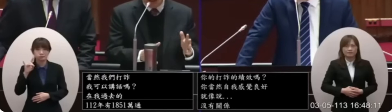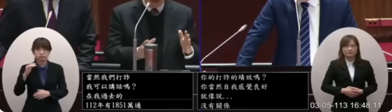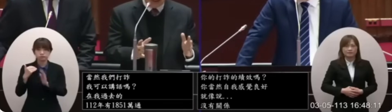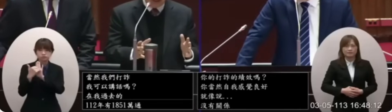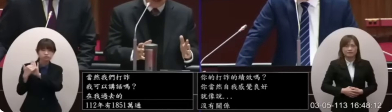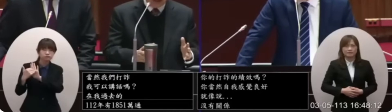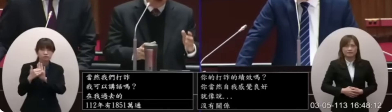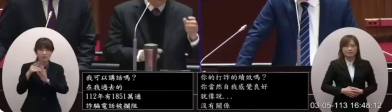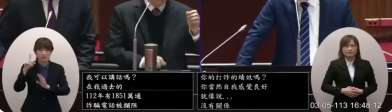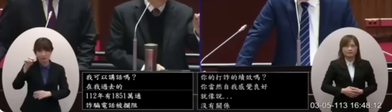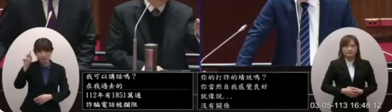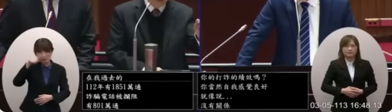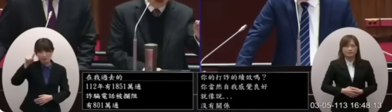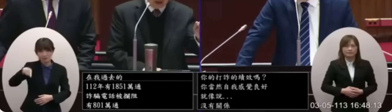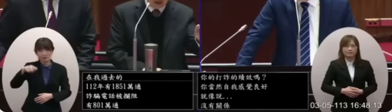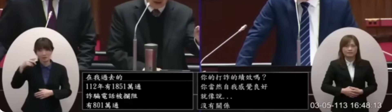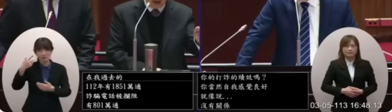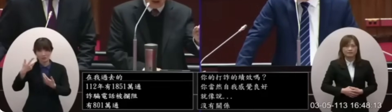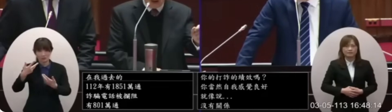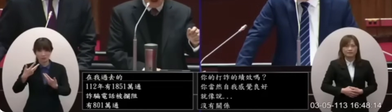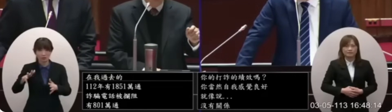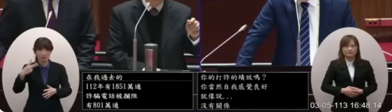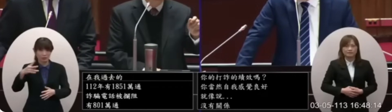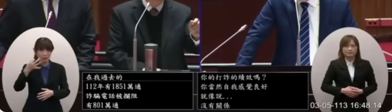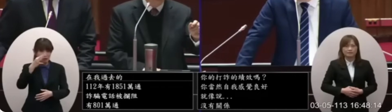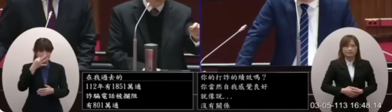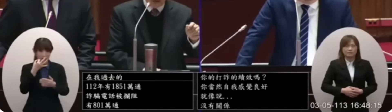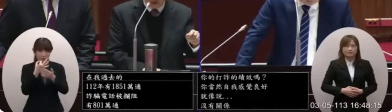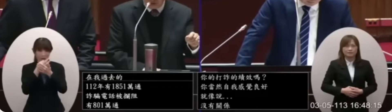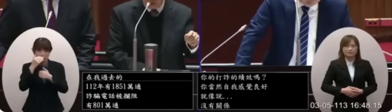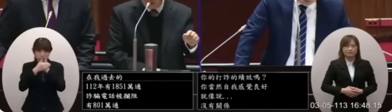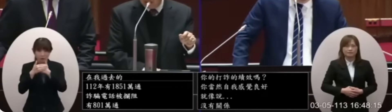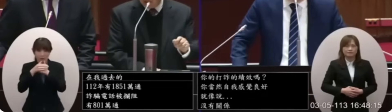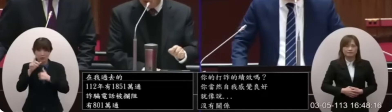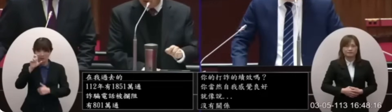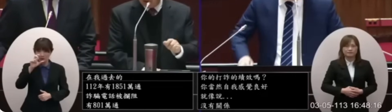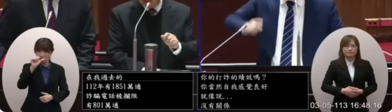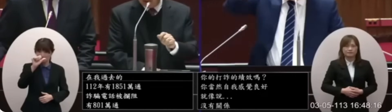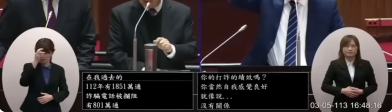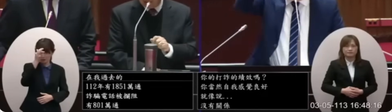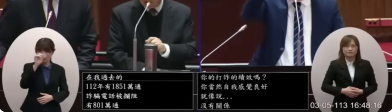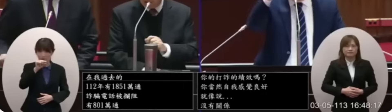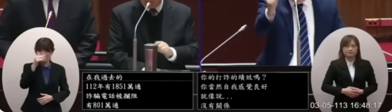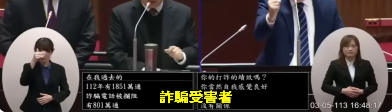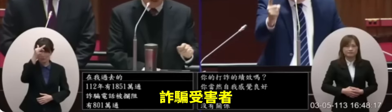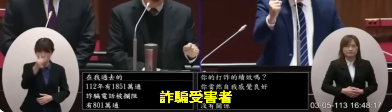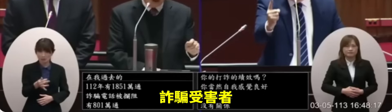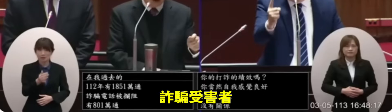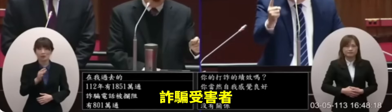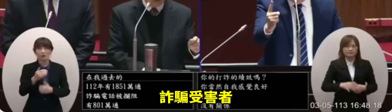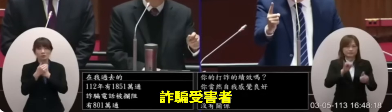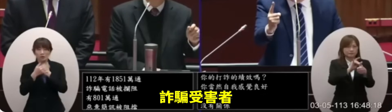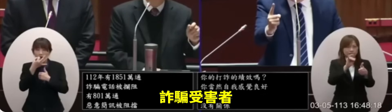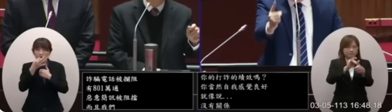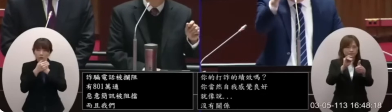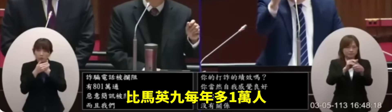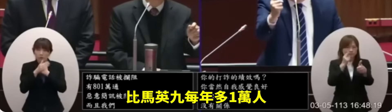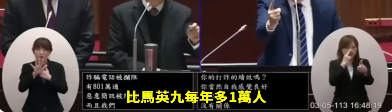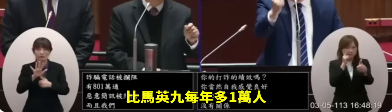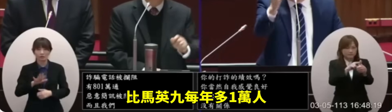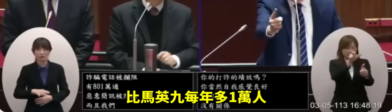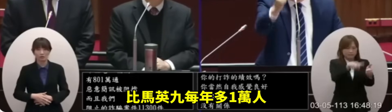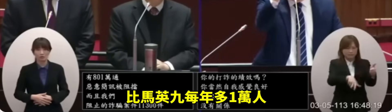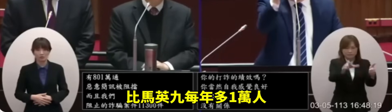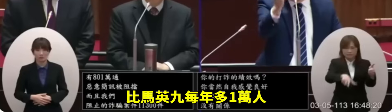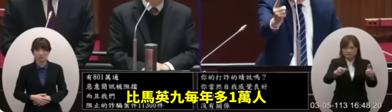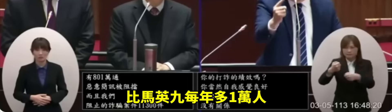有11,300件。阻挡的金额呢，有75.9亿。那如果在查扣， 诈骗受害者比马